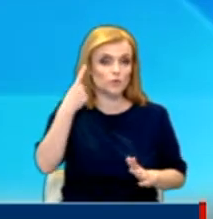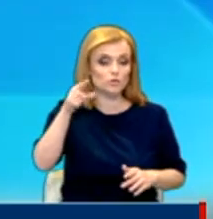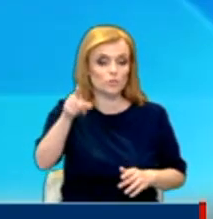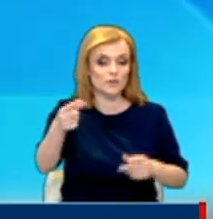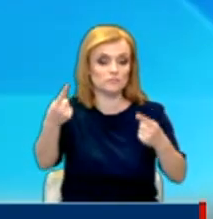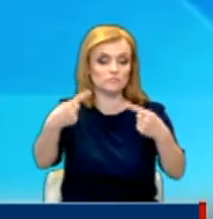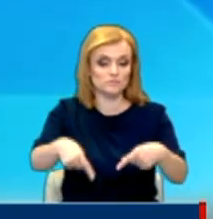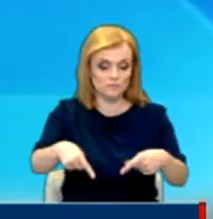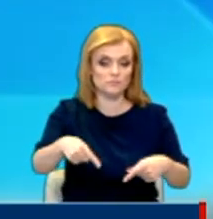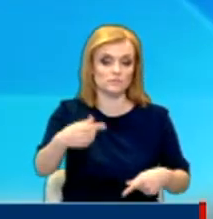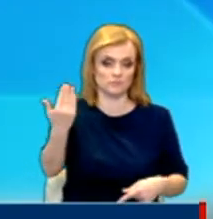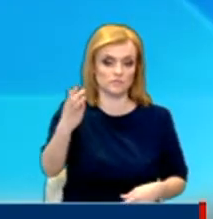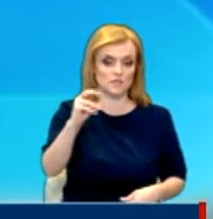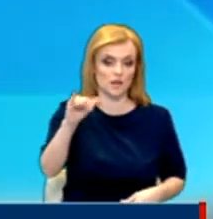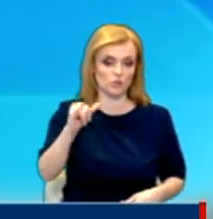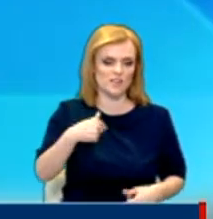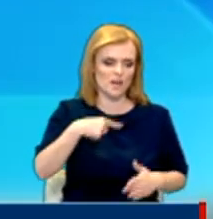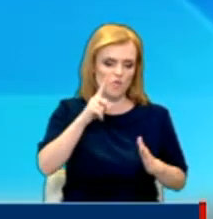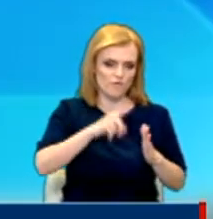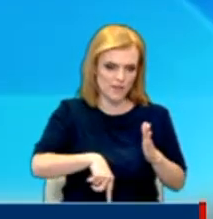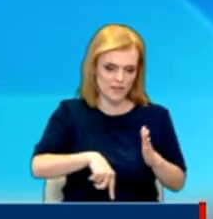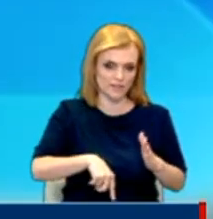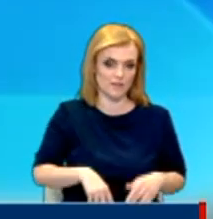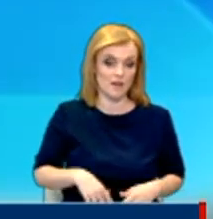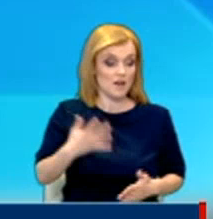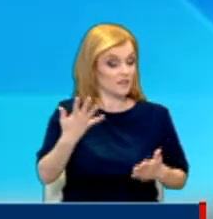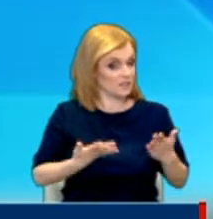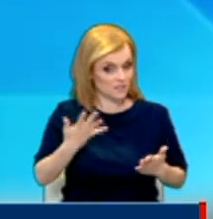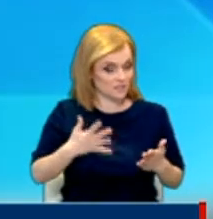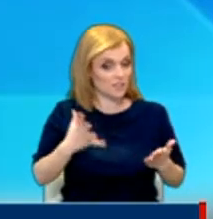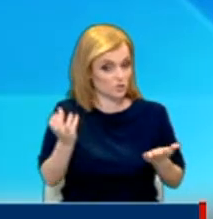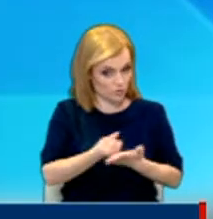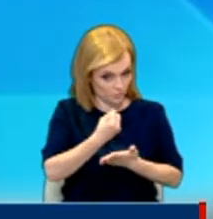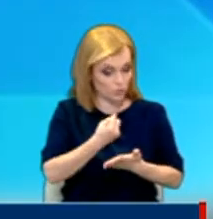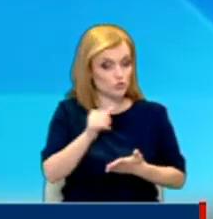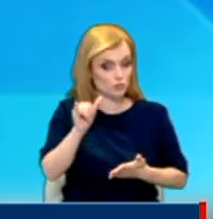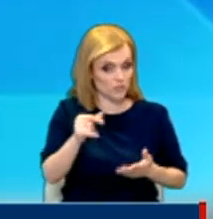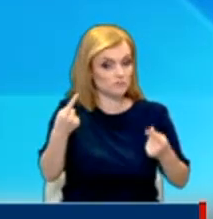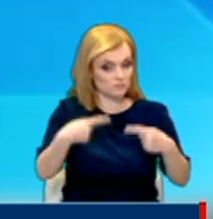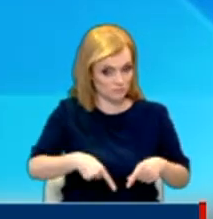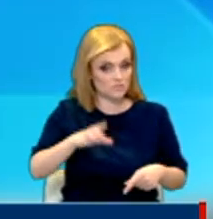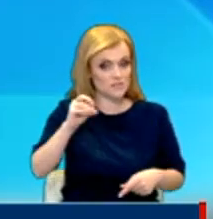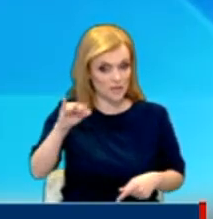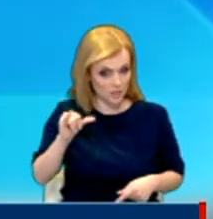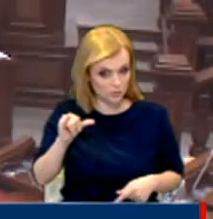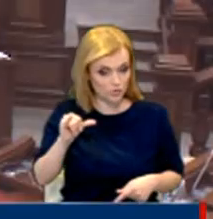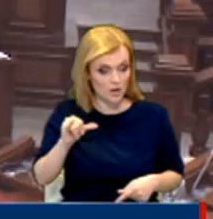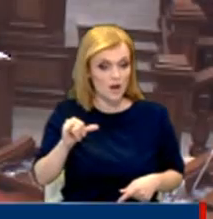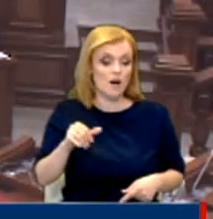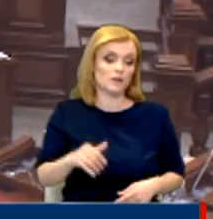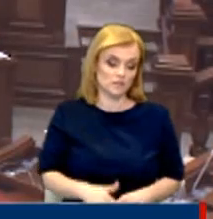interesul, noi vom afla săptămâna viitoare. Eu sunt convins că chiar și dacă cade guvernul, majoritatea va fi formată de asemenea cu blocul